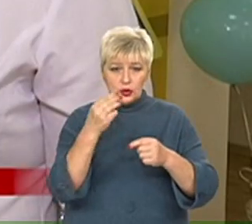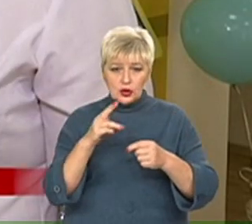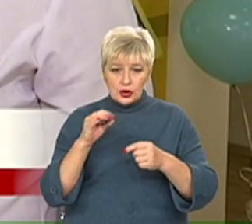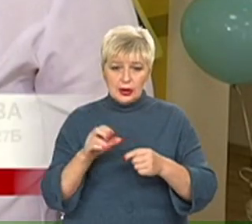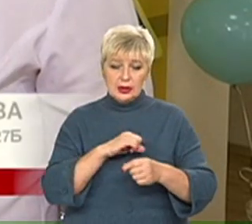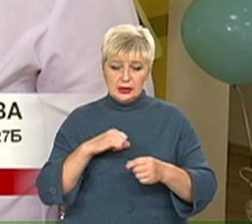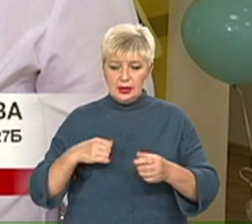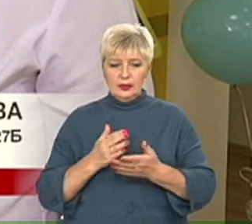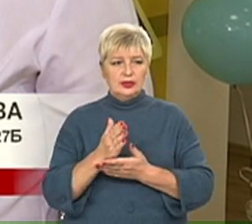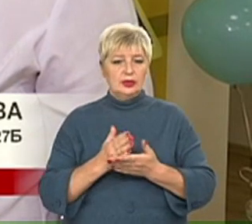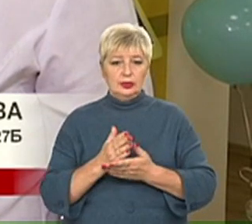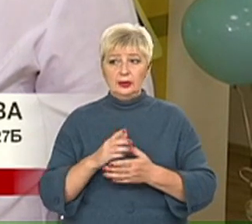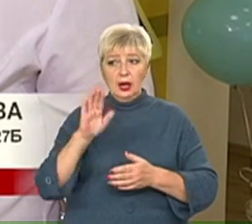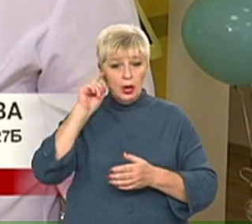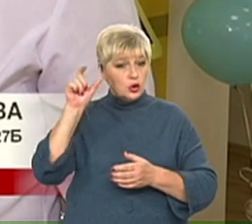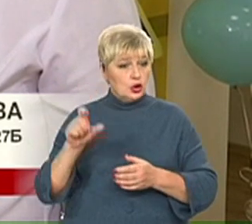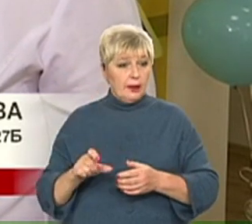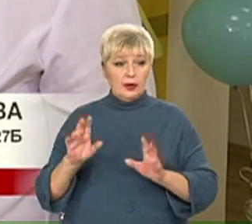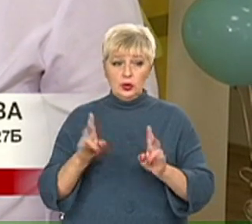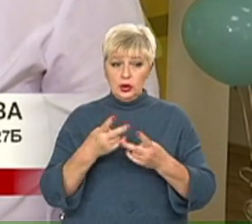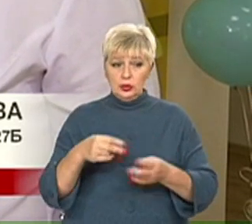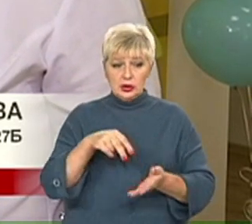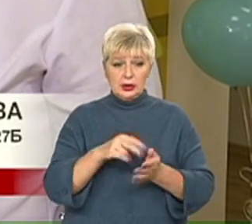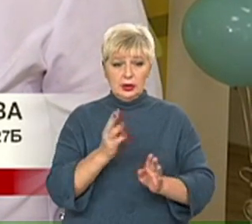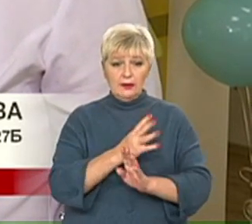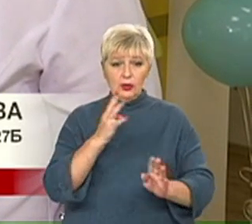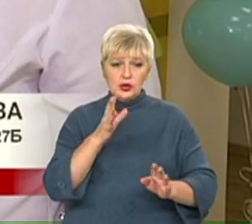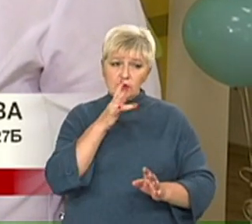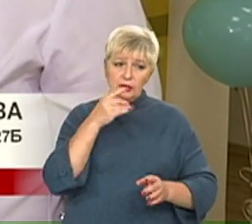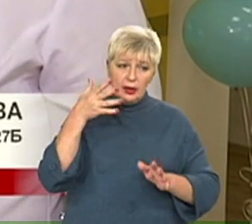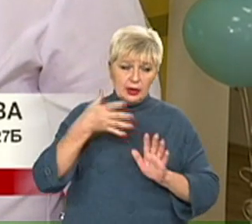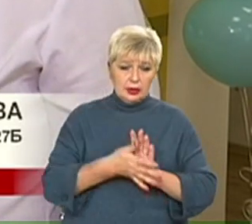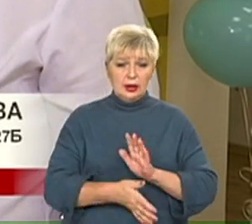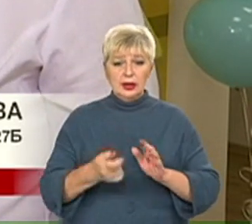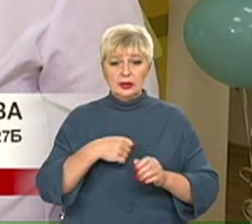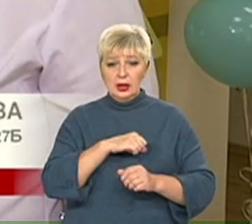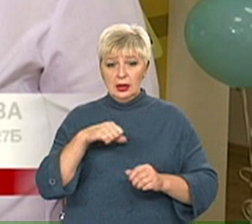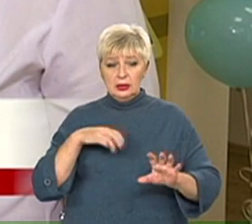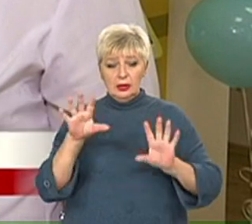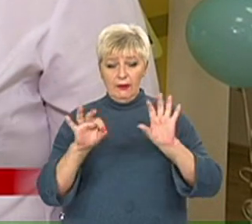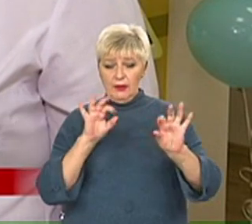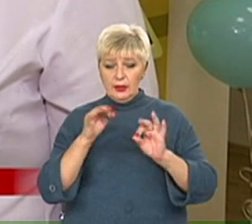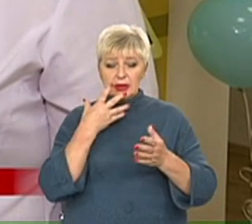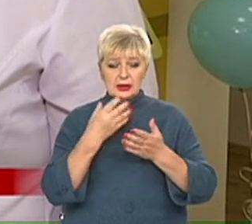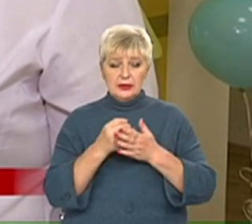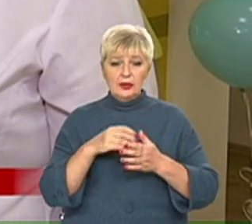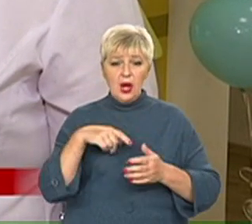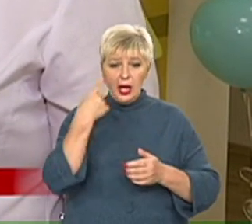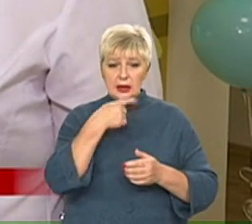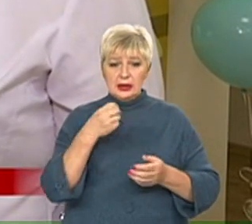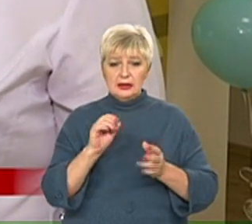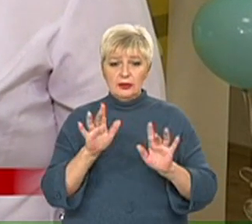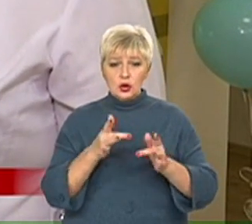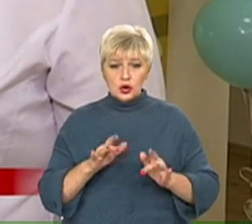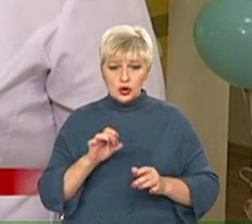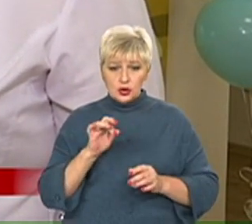самообслуговування. Йому не потрібно стояти в черзі, йому не потрібно тратити якесь час. Він підійшов, самостійно вибрав свій лицевий рахунок, перевірив свою